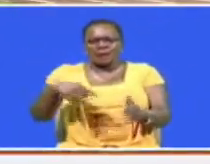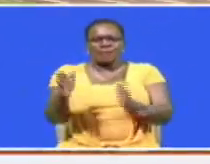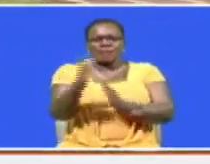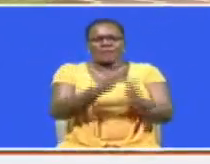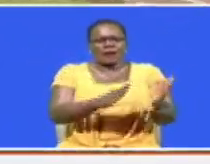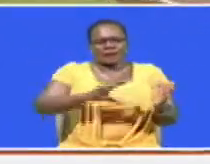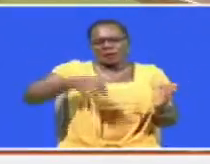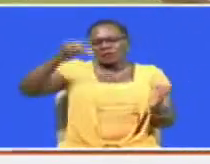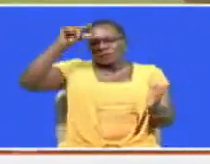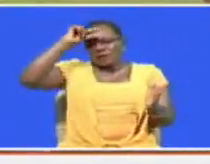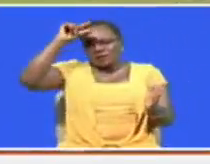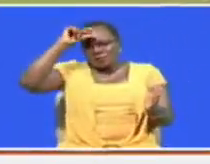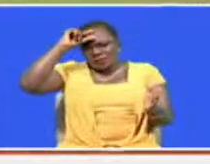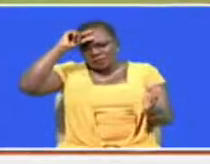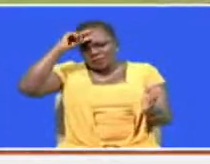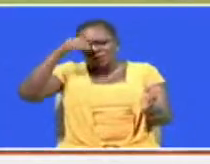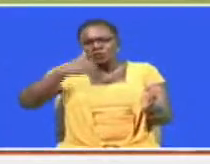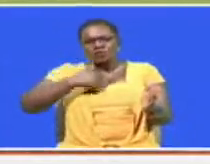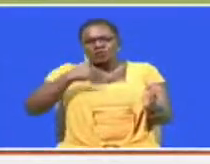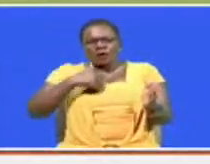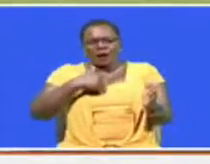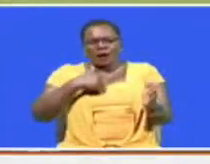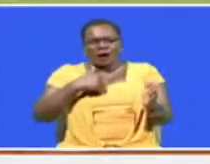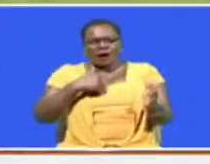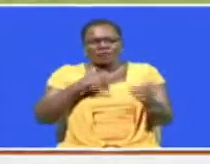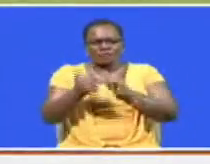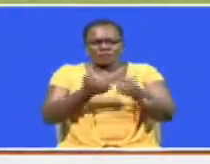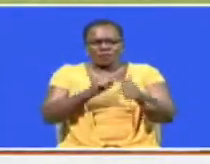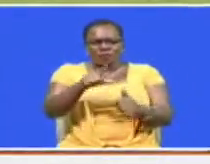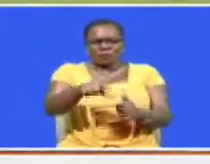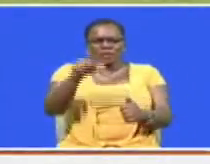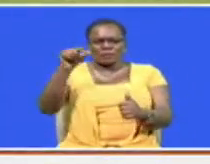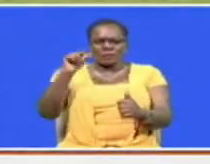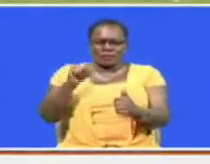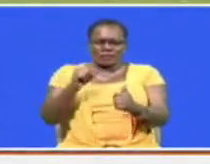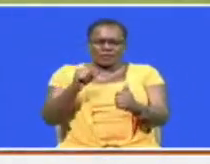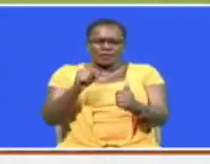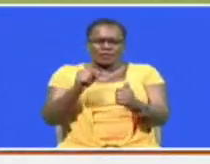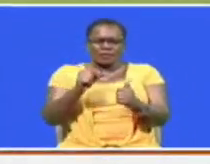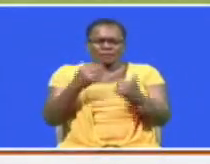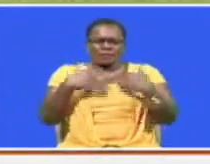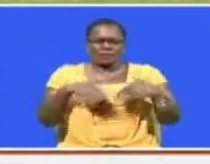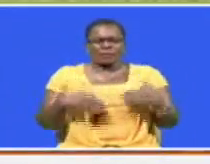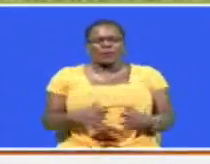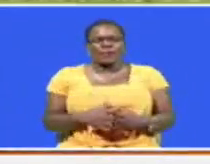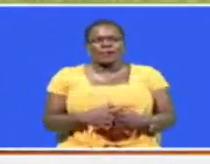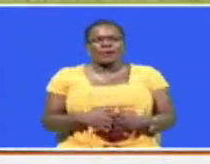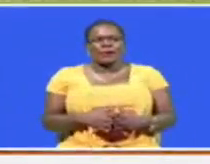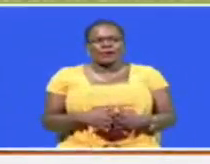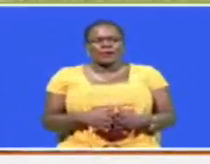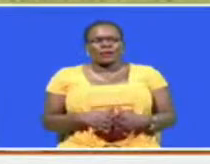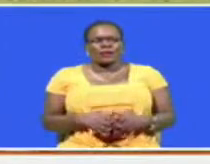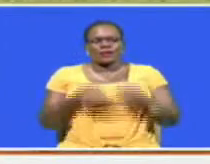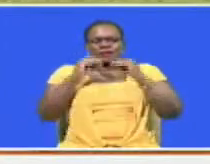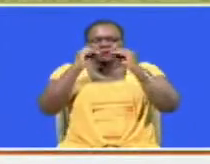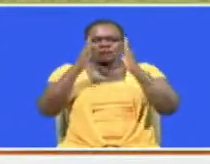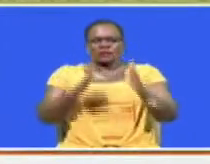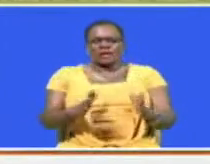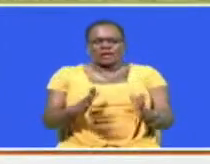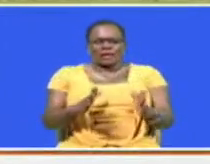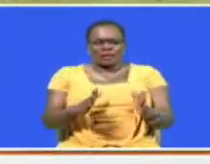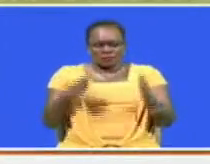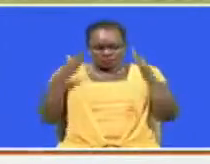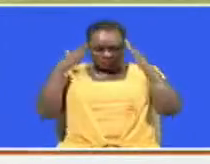na county government kuandaa michezo ambayo ita identify talent ama wachezaji. Ningependa walimu